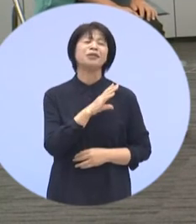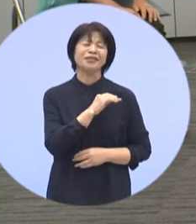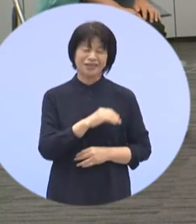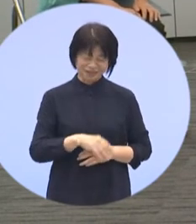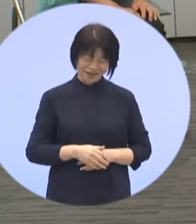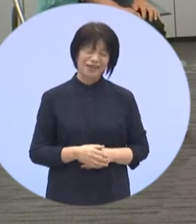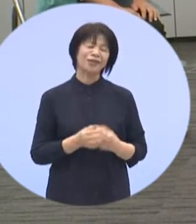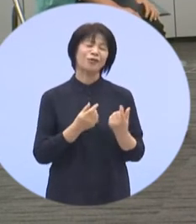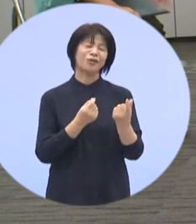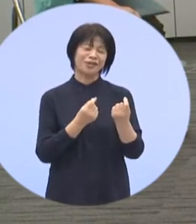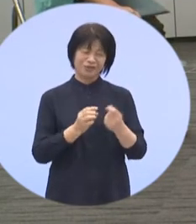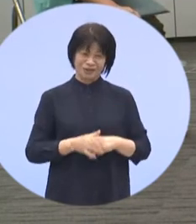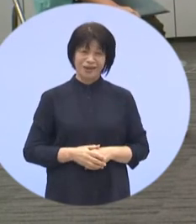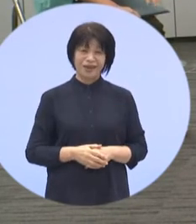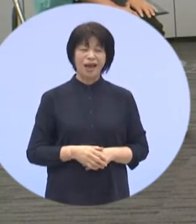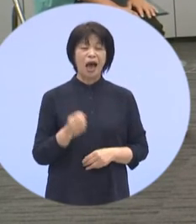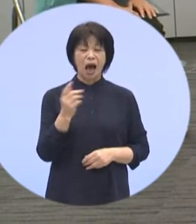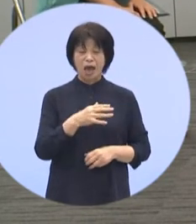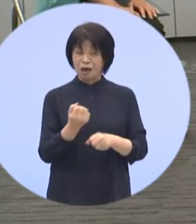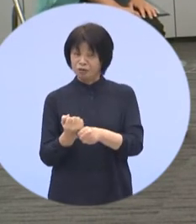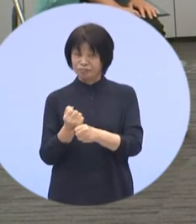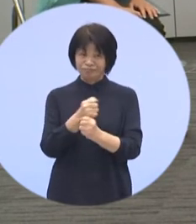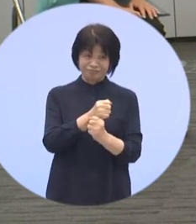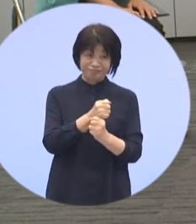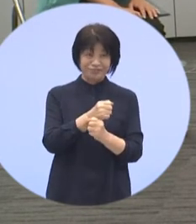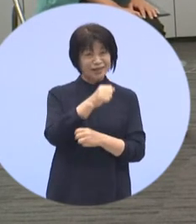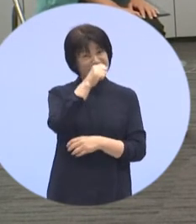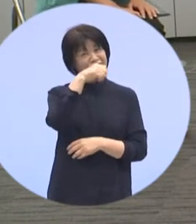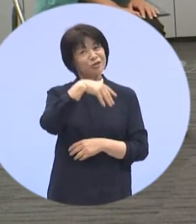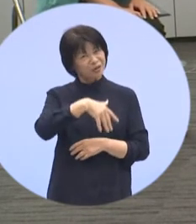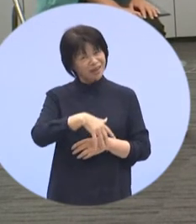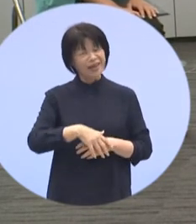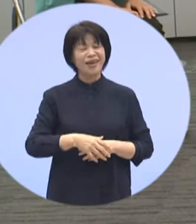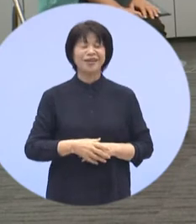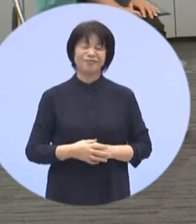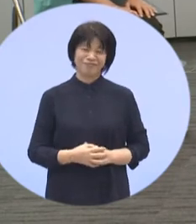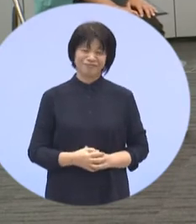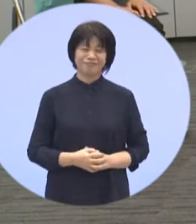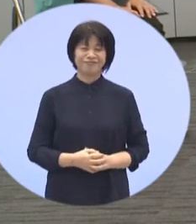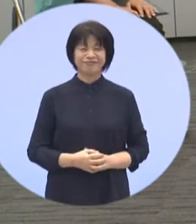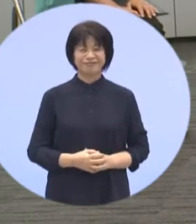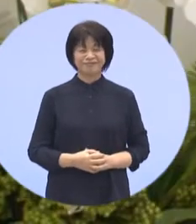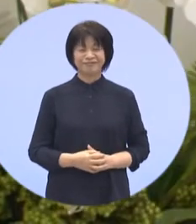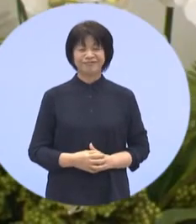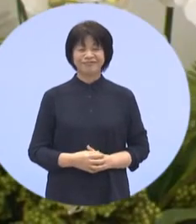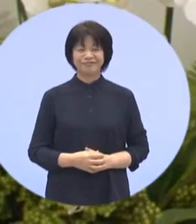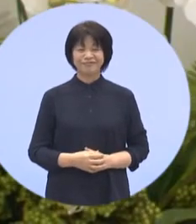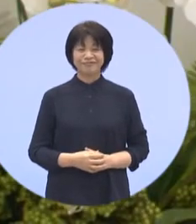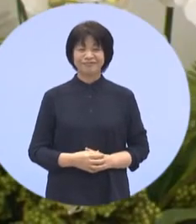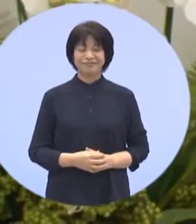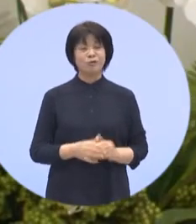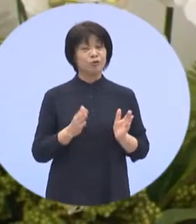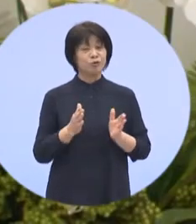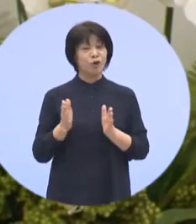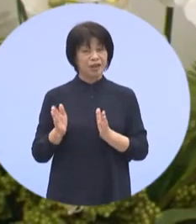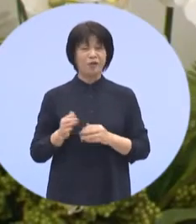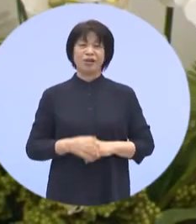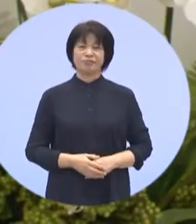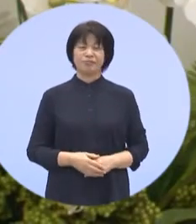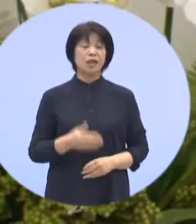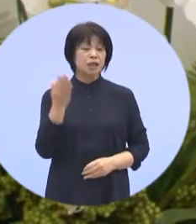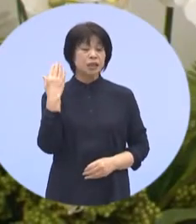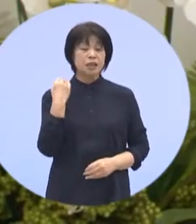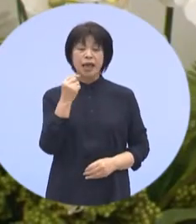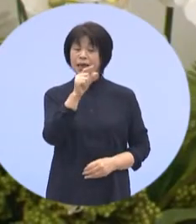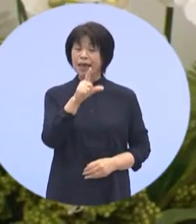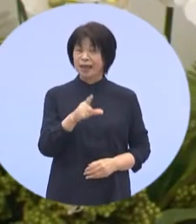ね、寂しいですね、はい、もう早く、ね、戻ってきてほしいですよね、はい、それでは先月好評